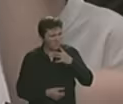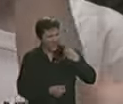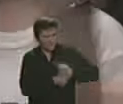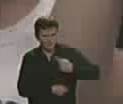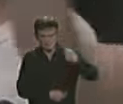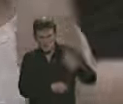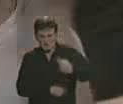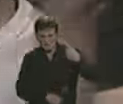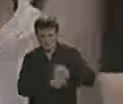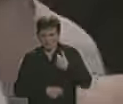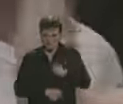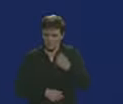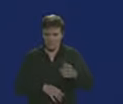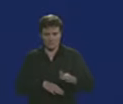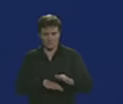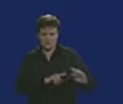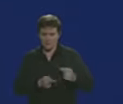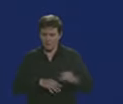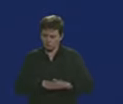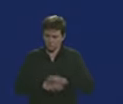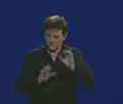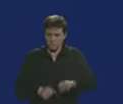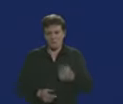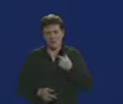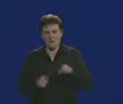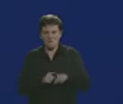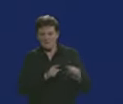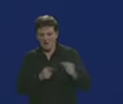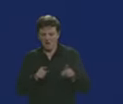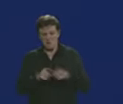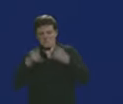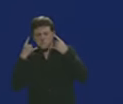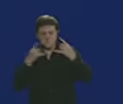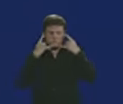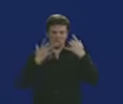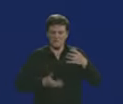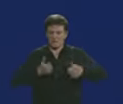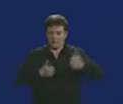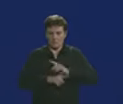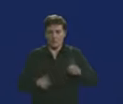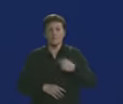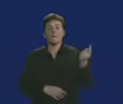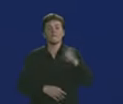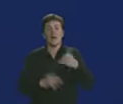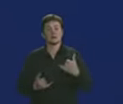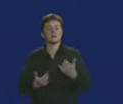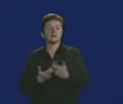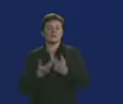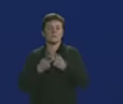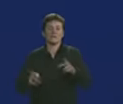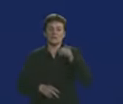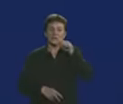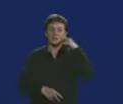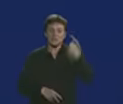débat politique qui ne serait que le résumé d'une querelle d'ego et d'image. Quand je viens ici, à Dijon, dans